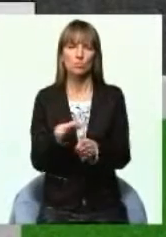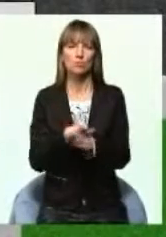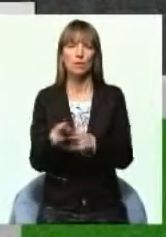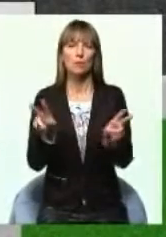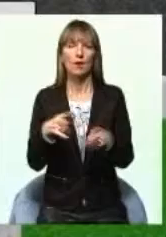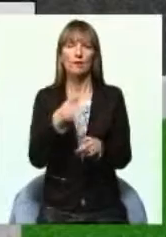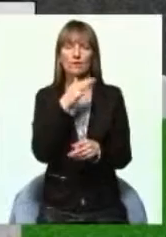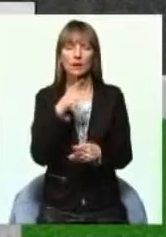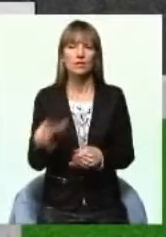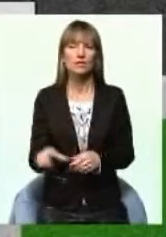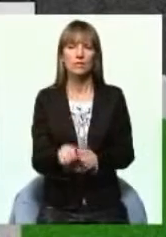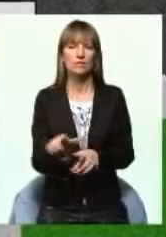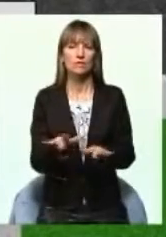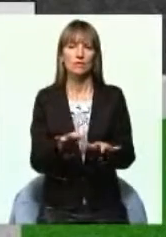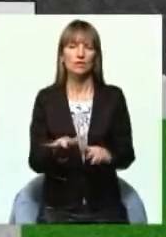дорозі.